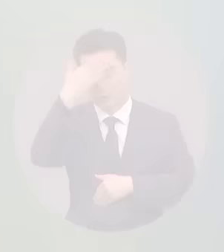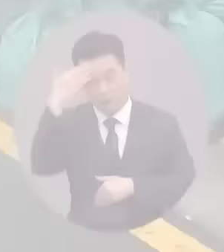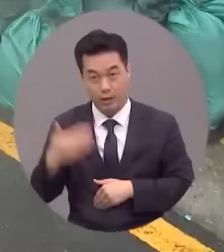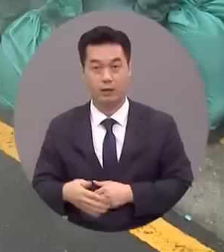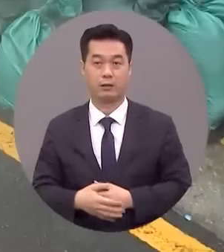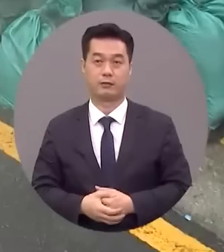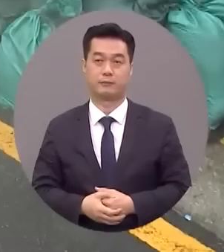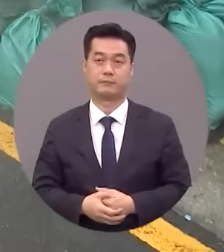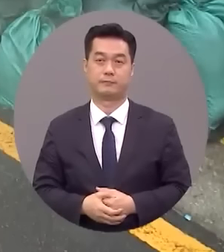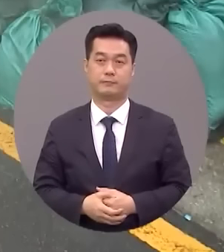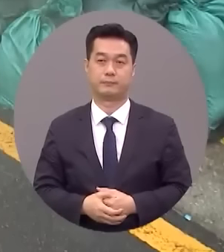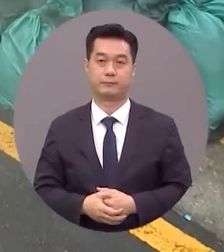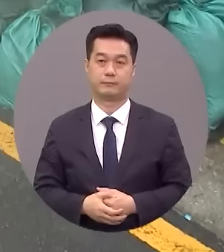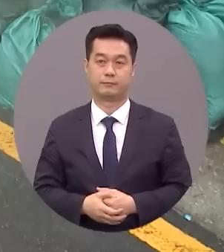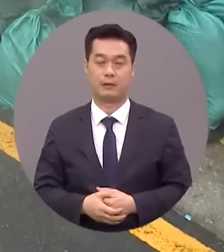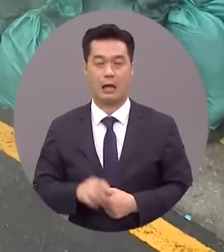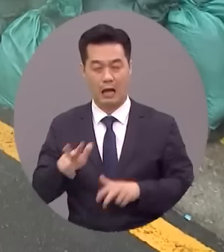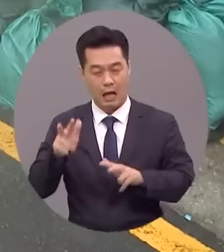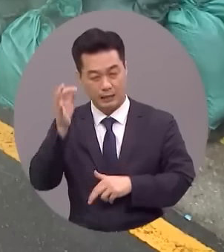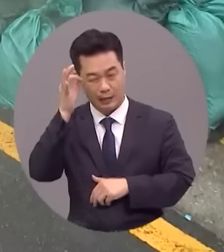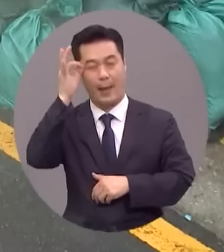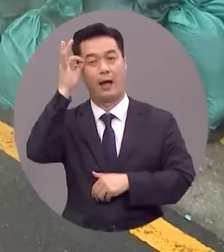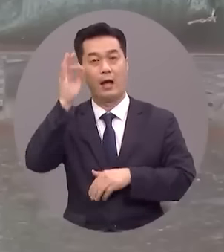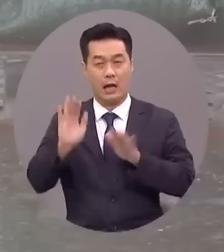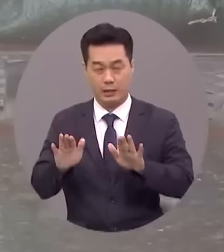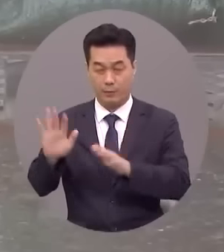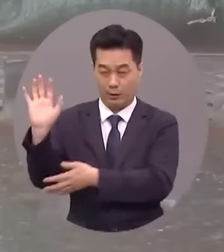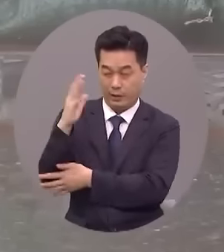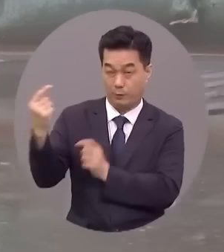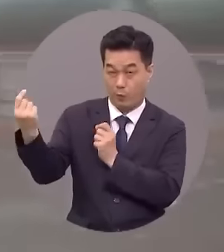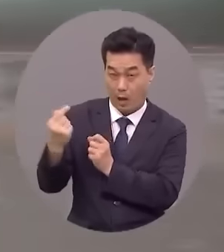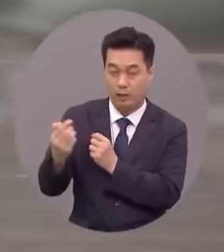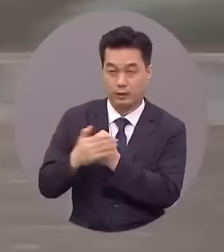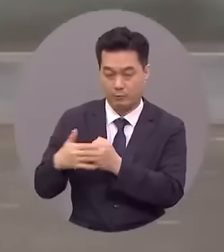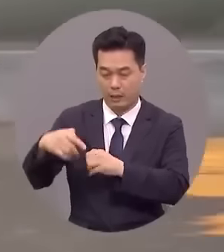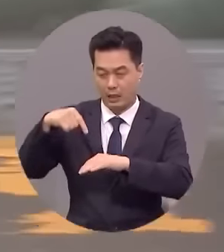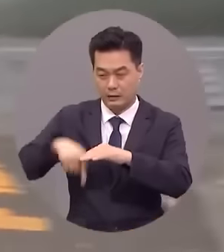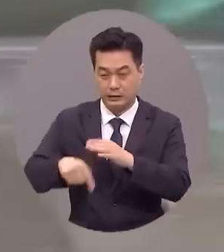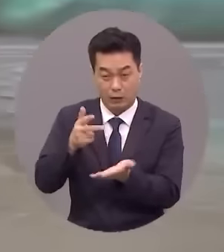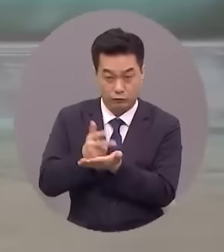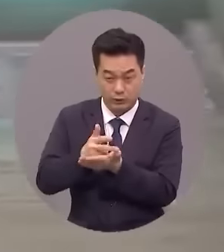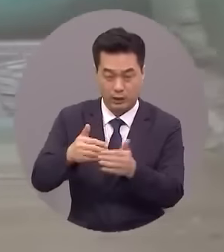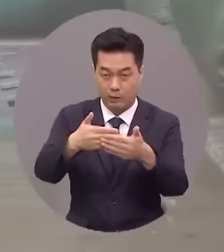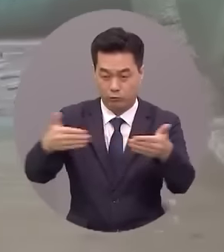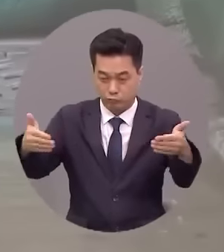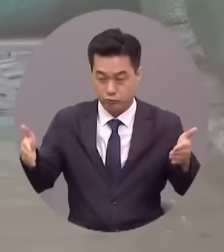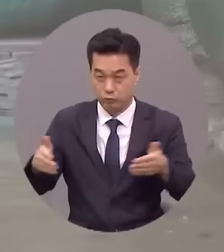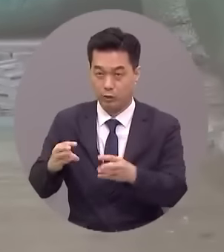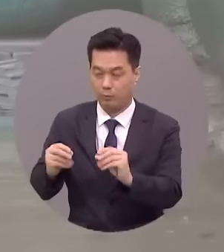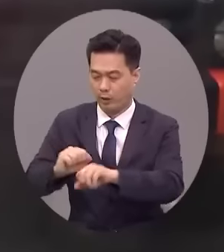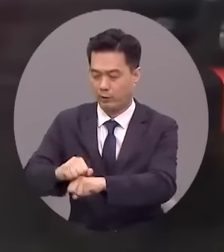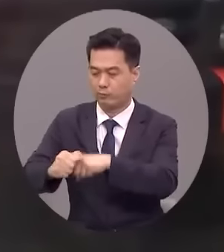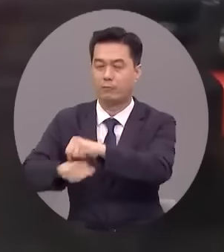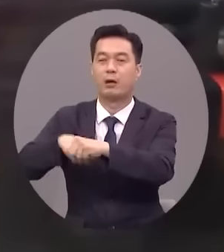행운이었습니다. 교훈을 얻은 아파트 단지는 이번 태풍을 앞두고 지하 주차장 입구를 모래주머니 등으로